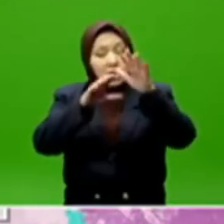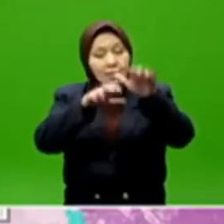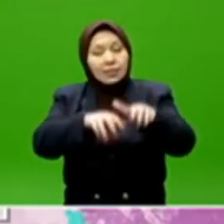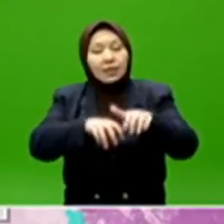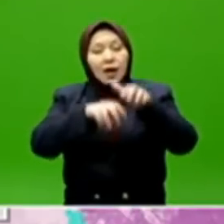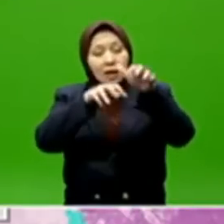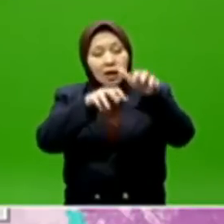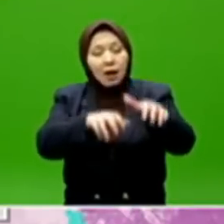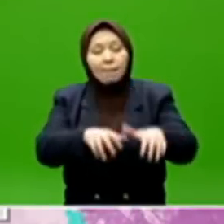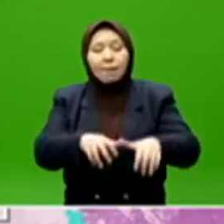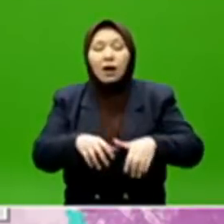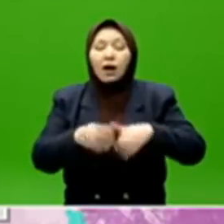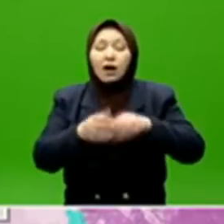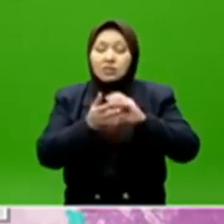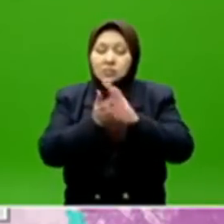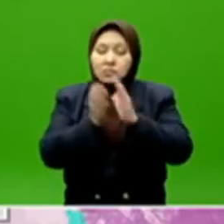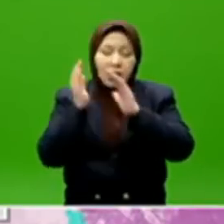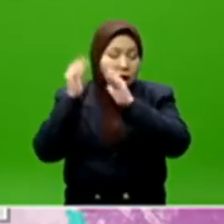لعلهم